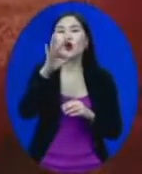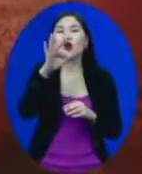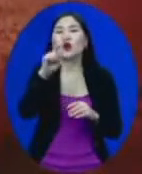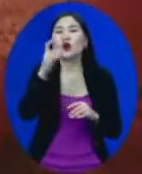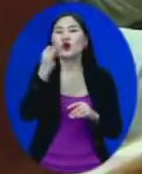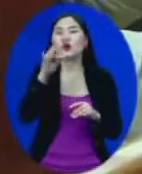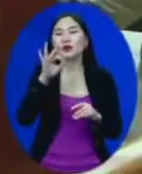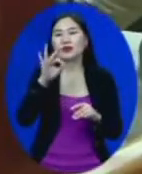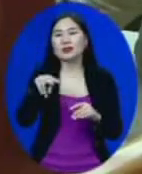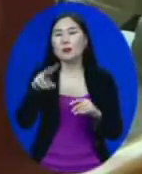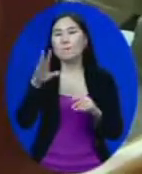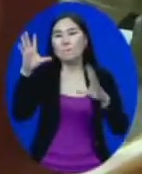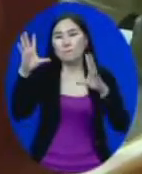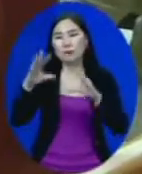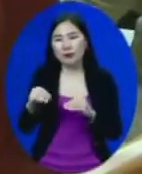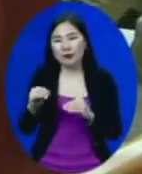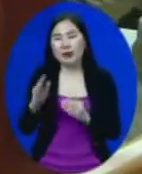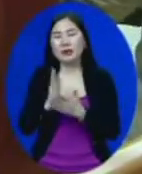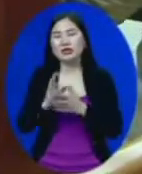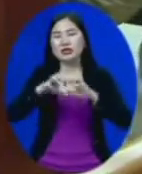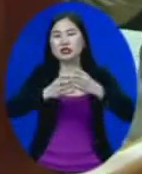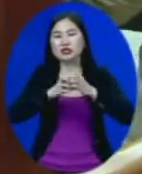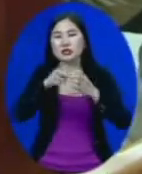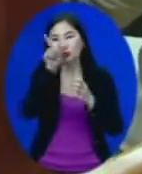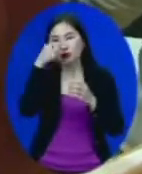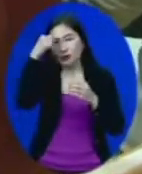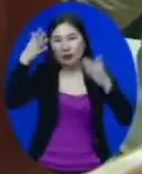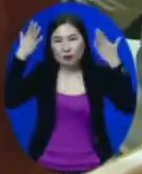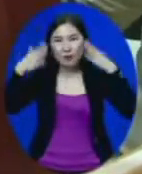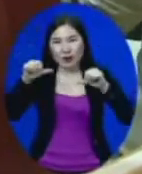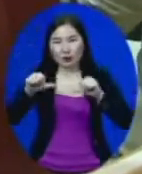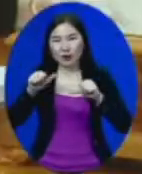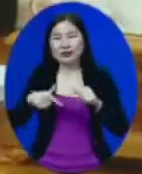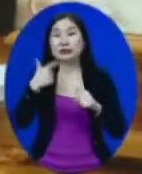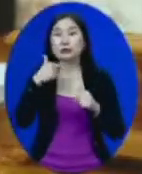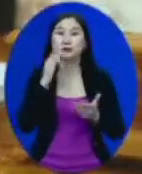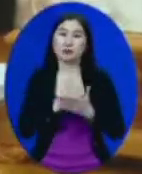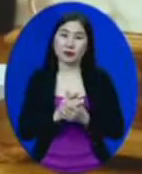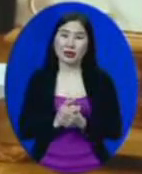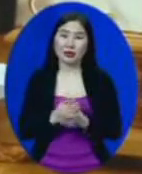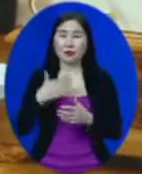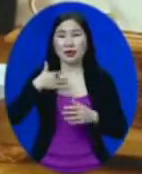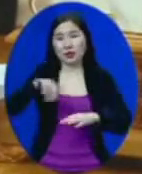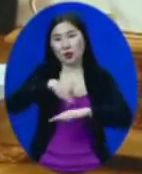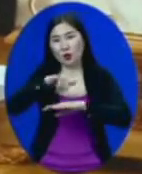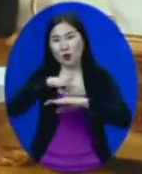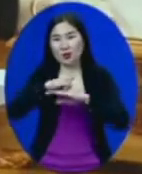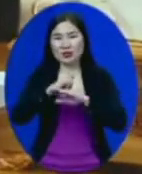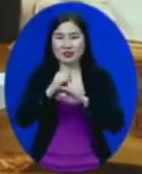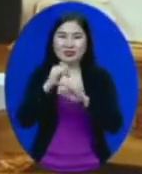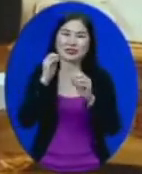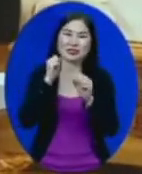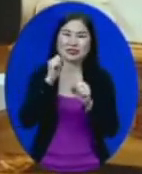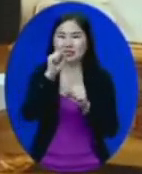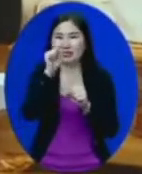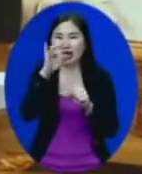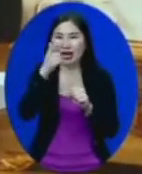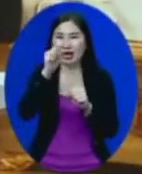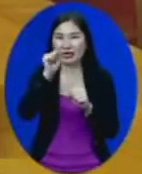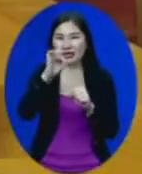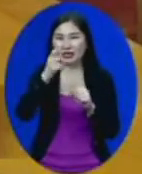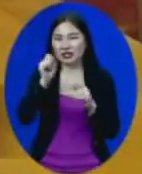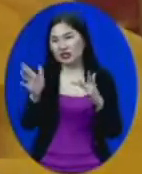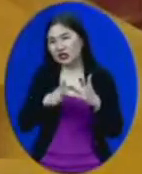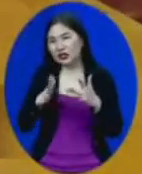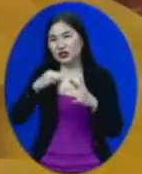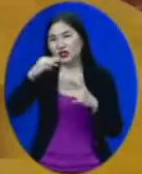хохирол багтаа даван гарсан улс гэж Дэлхийн эрүүл мэндийн байгууллага дүгнжээ. Манай улсын хэрэгжүүлсэн арга технологиг бусад улс орнуудад ч